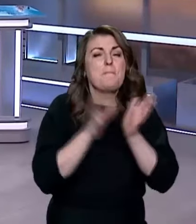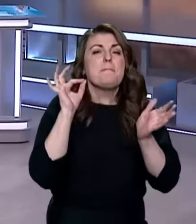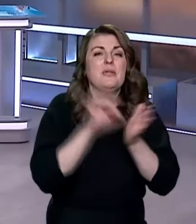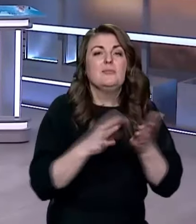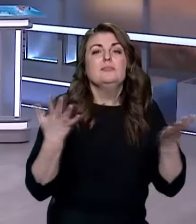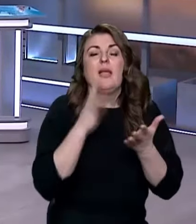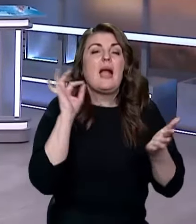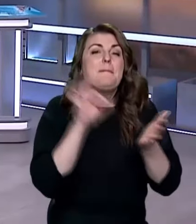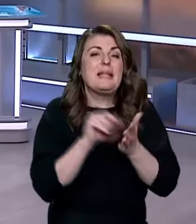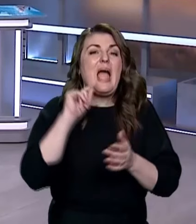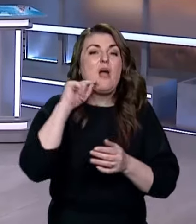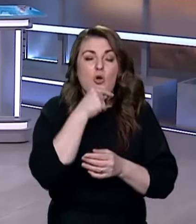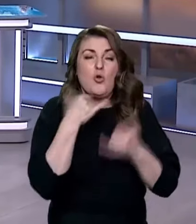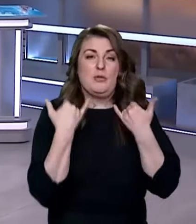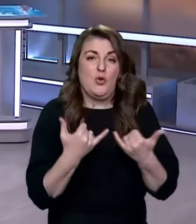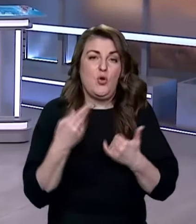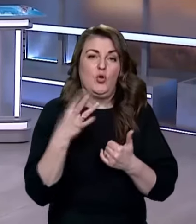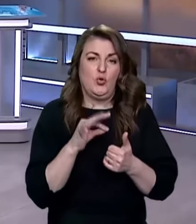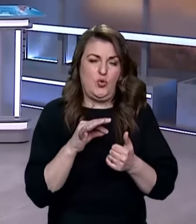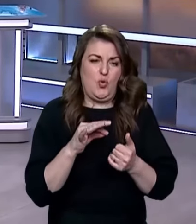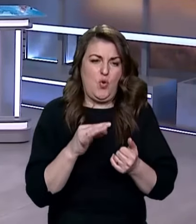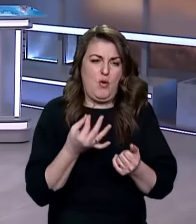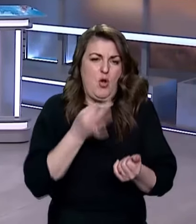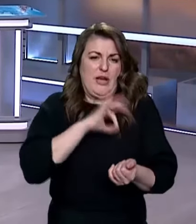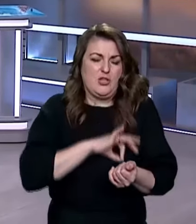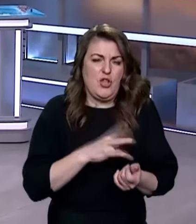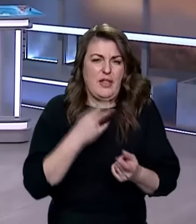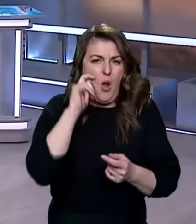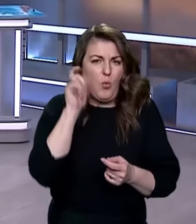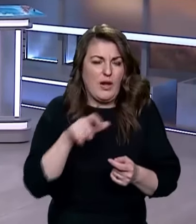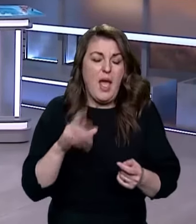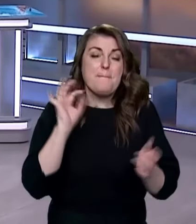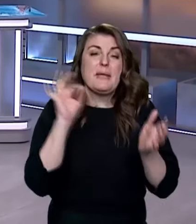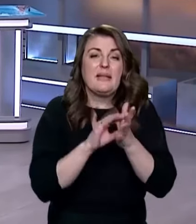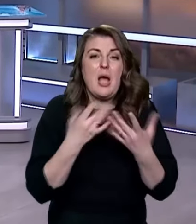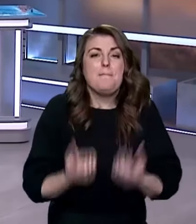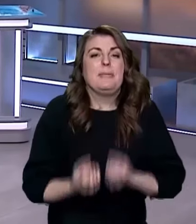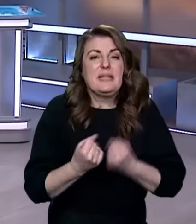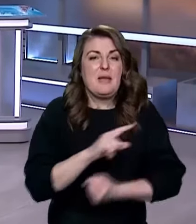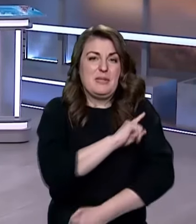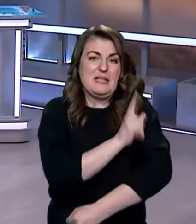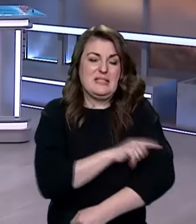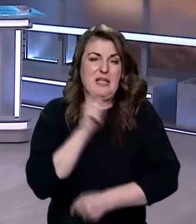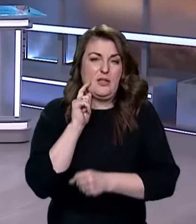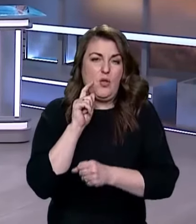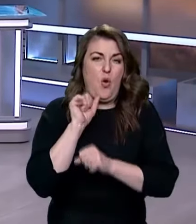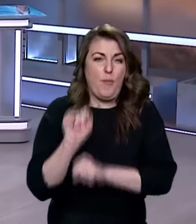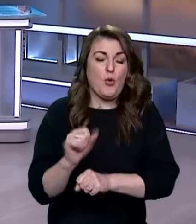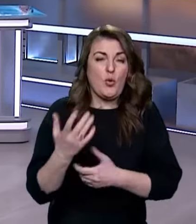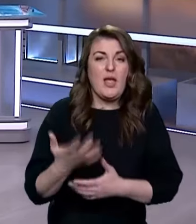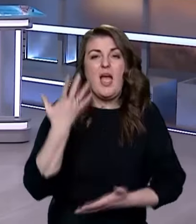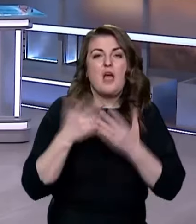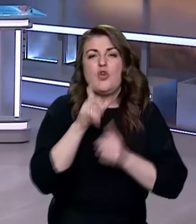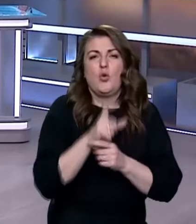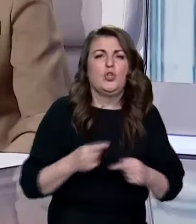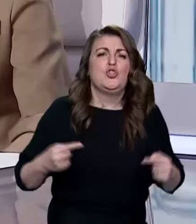Так от, яка мета економії сьогодні доречна для українців? Мета – підтримання сил оборони. От якщо люди